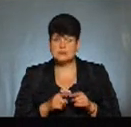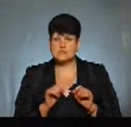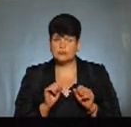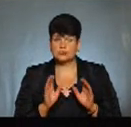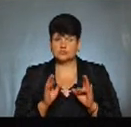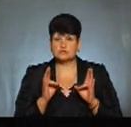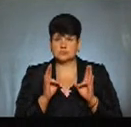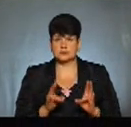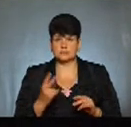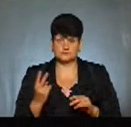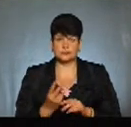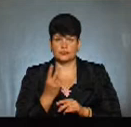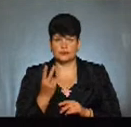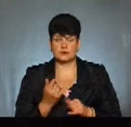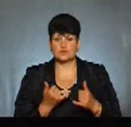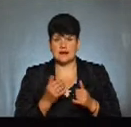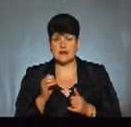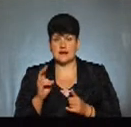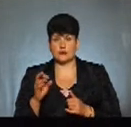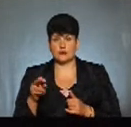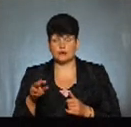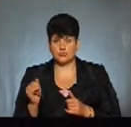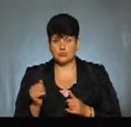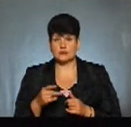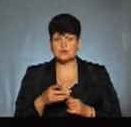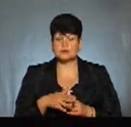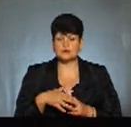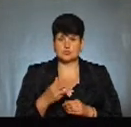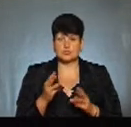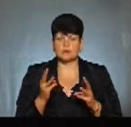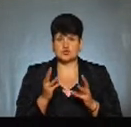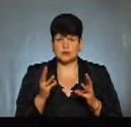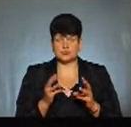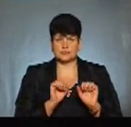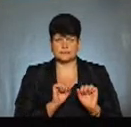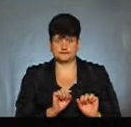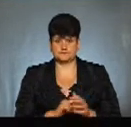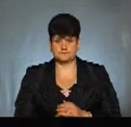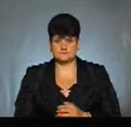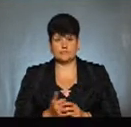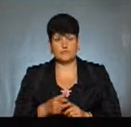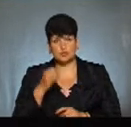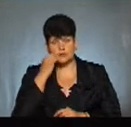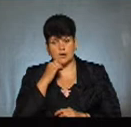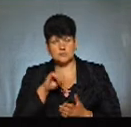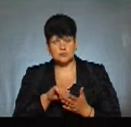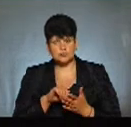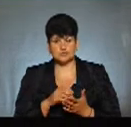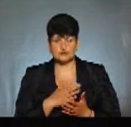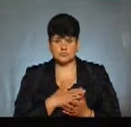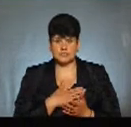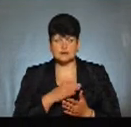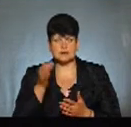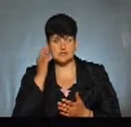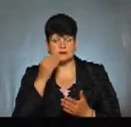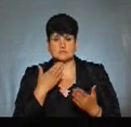лихо подвійне, як для екології, так і з точки зору пожежної безпеки. Тож я дякую вам за участь у нашому ефірі. Нагадаю, що